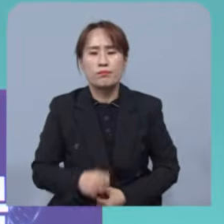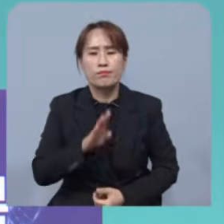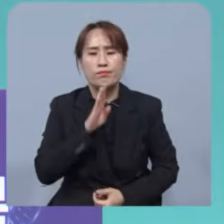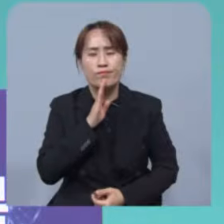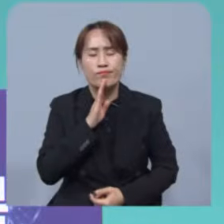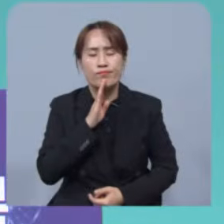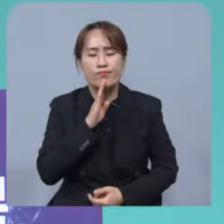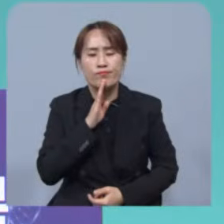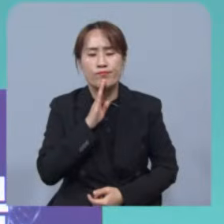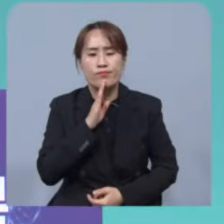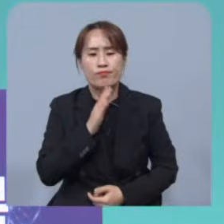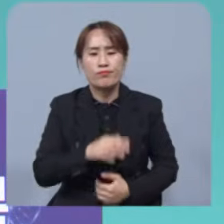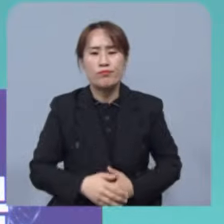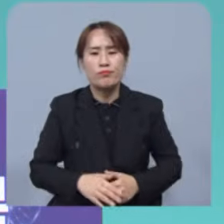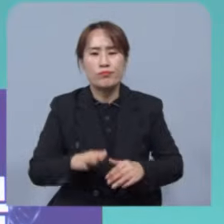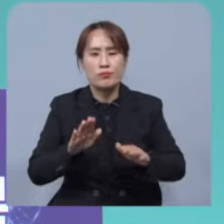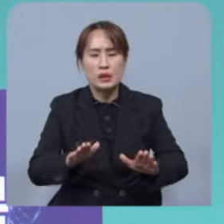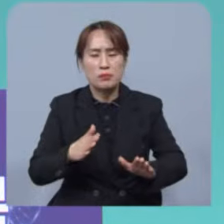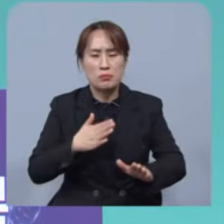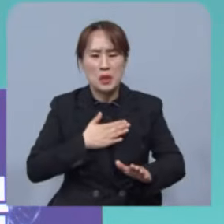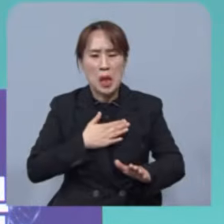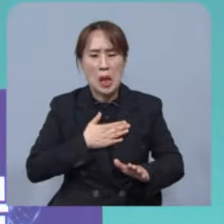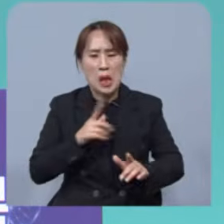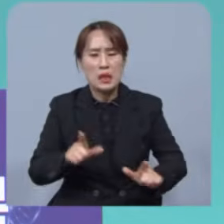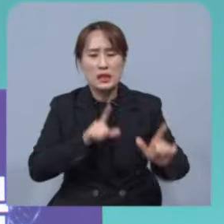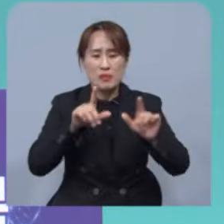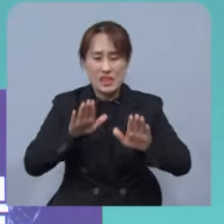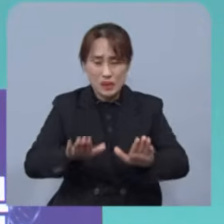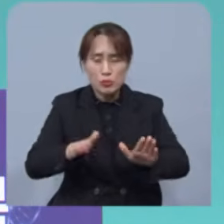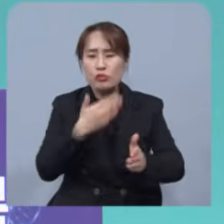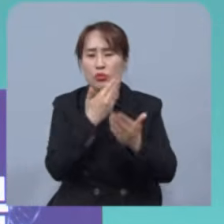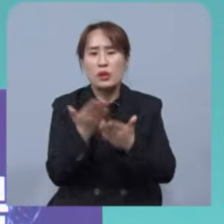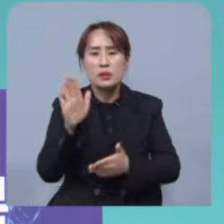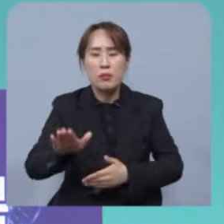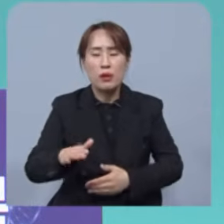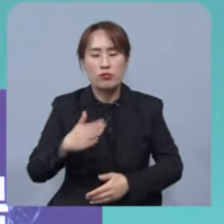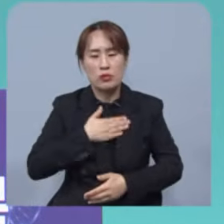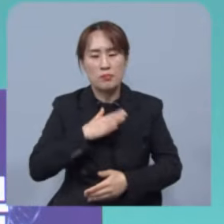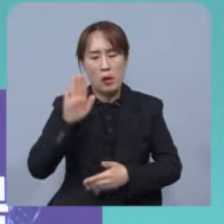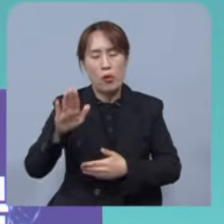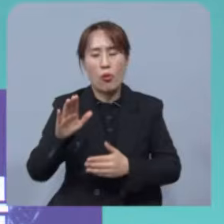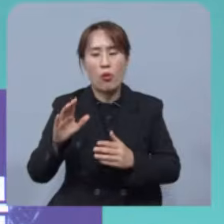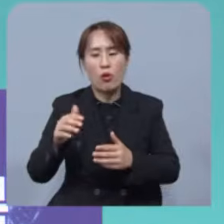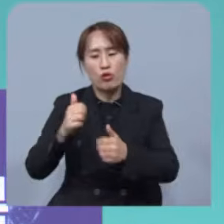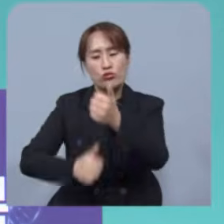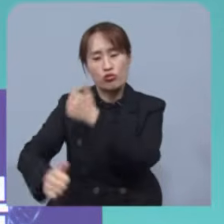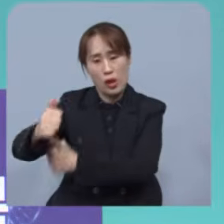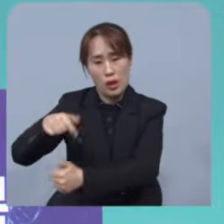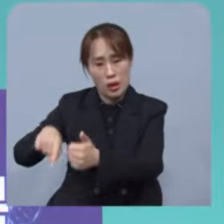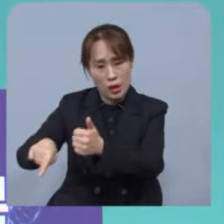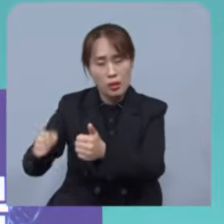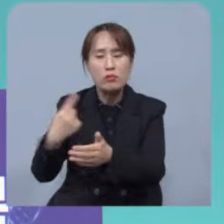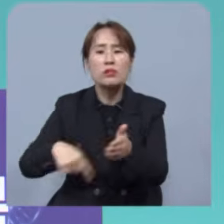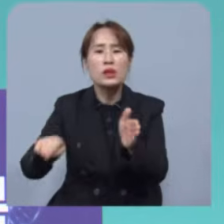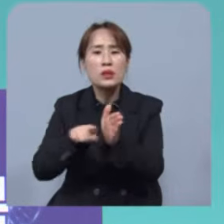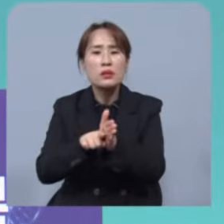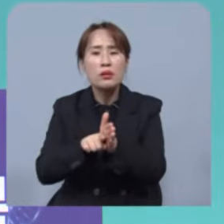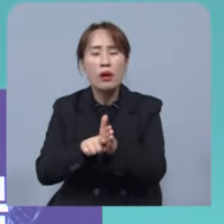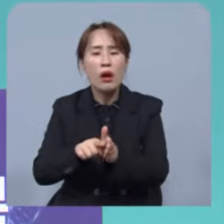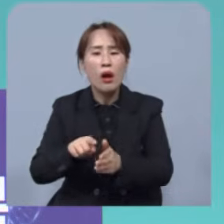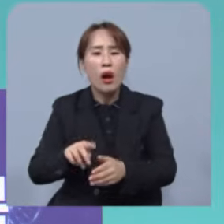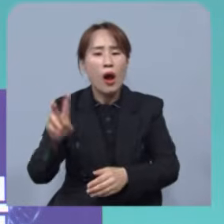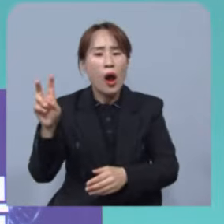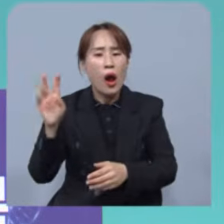진지하게. 이제 지금 내 당장의 삶도 중요한데 우리 다음 세대들, 이 땅을 살아갈 다음 세대들이